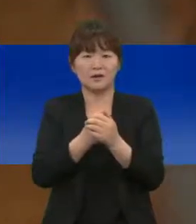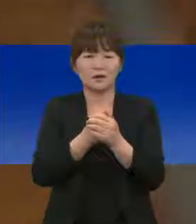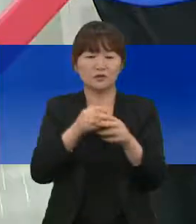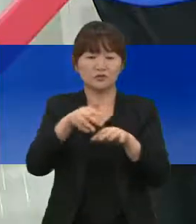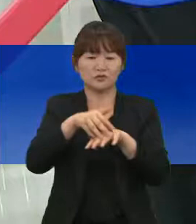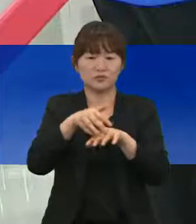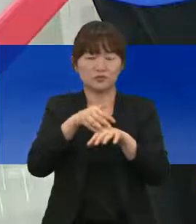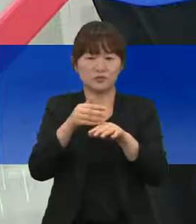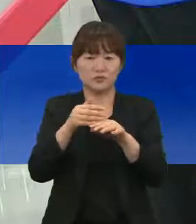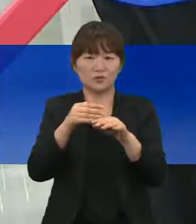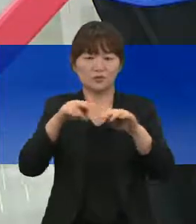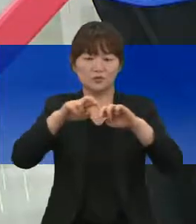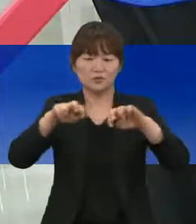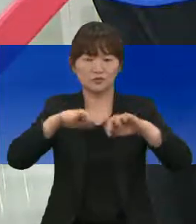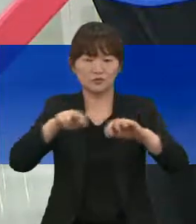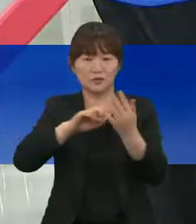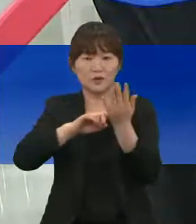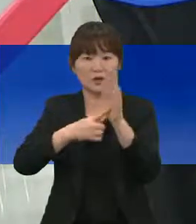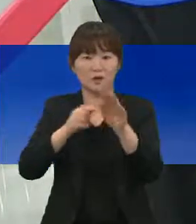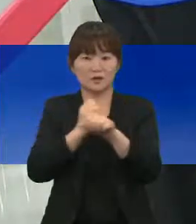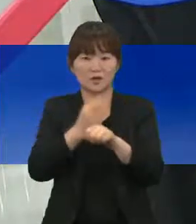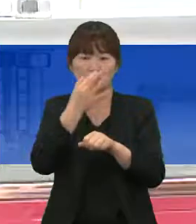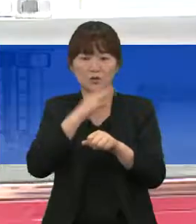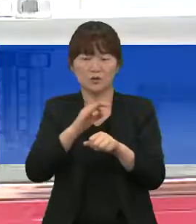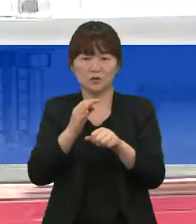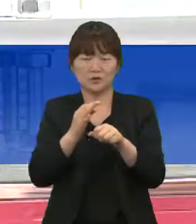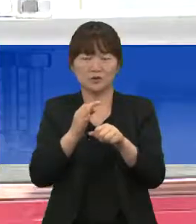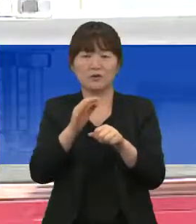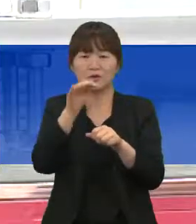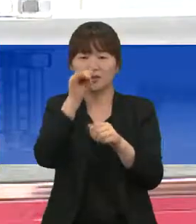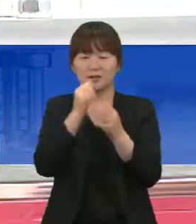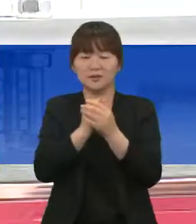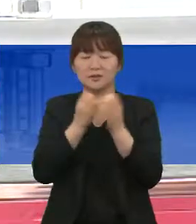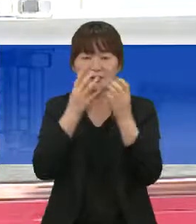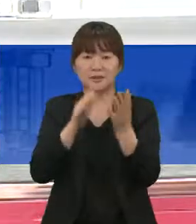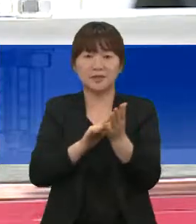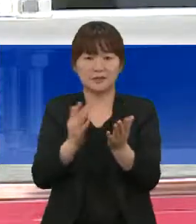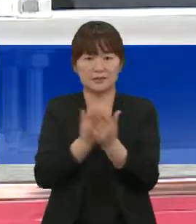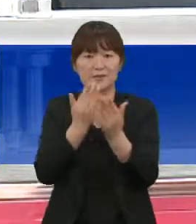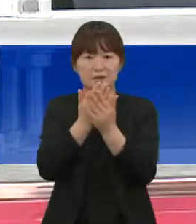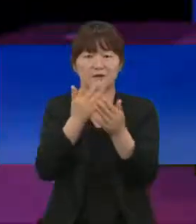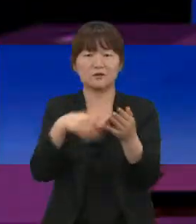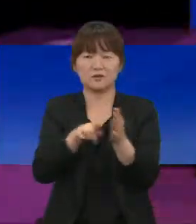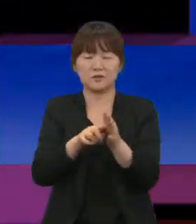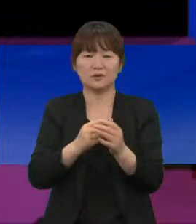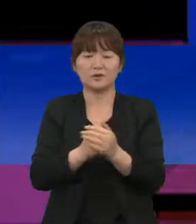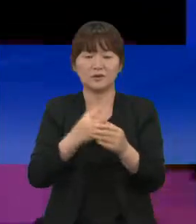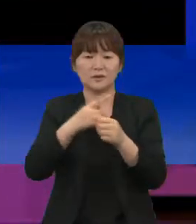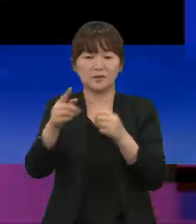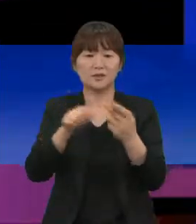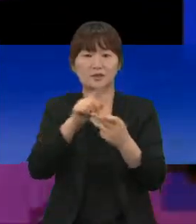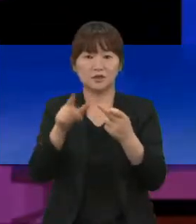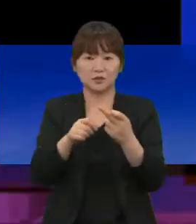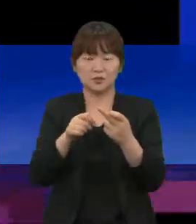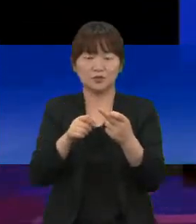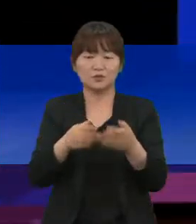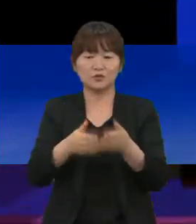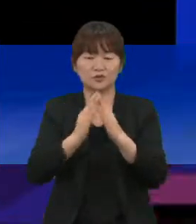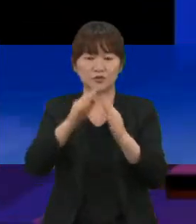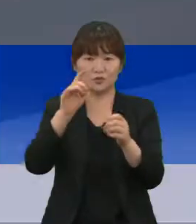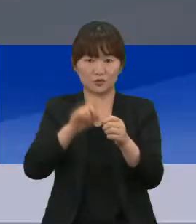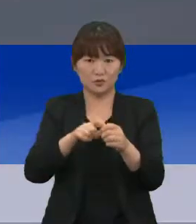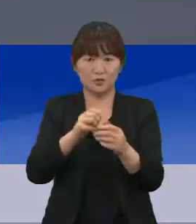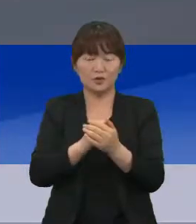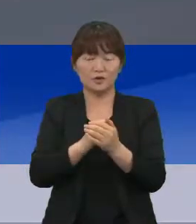벗어나 단백질 구조 규명을 바탕으로 효율성이 높은 신약을 개발하는 것입니다. 이를 위해 시는 내년